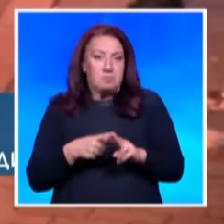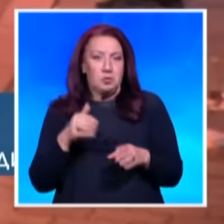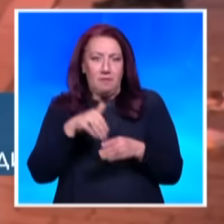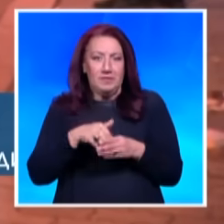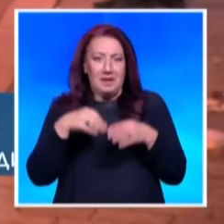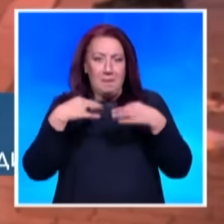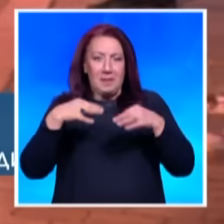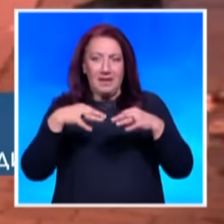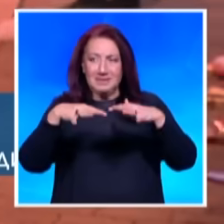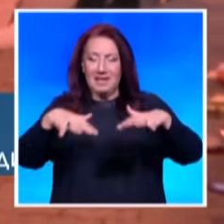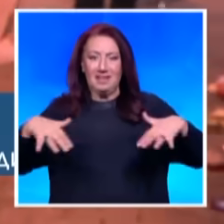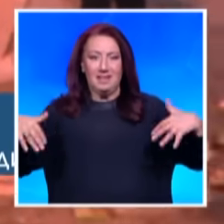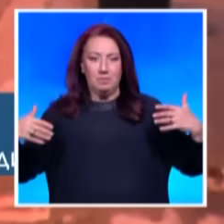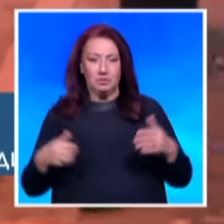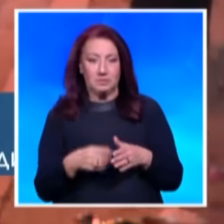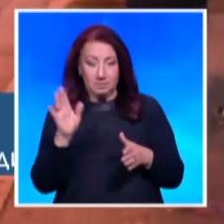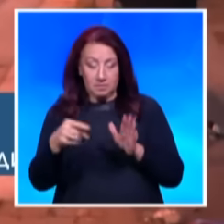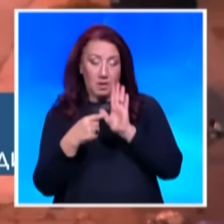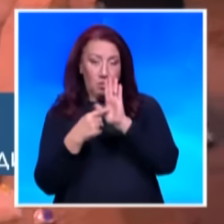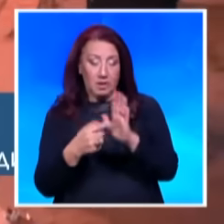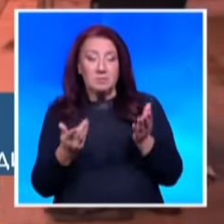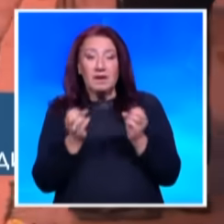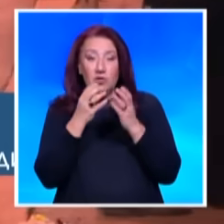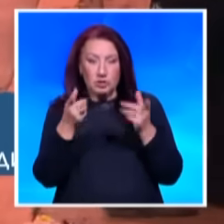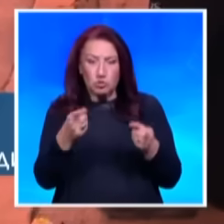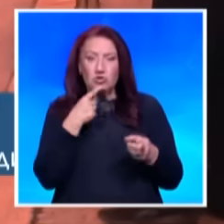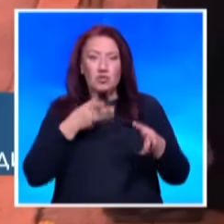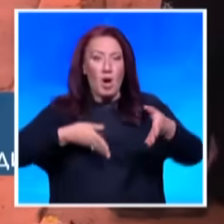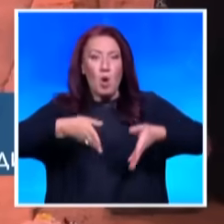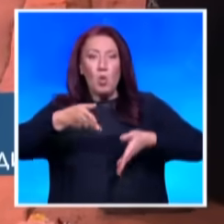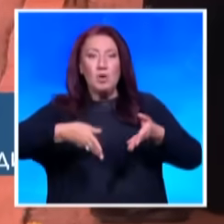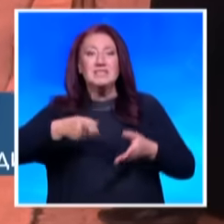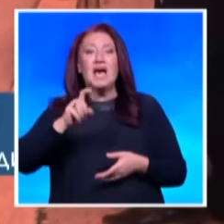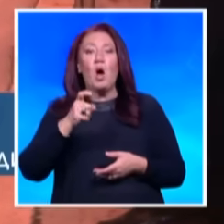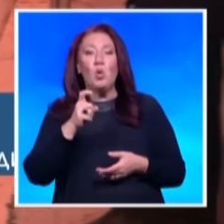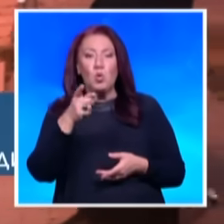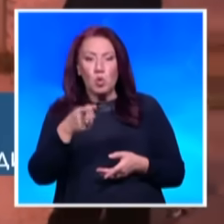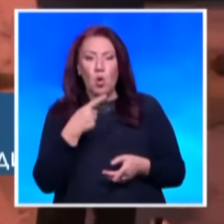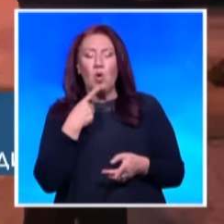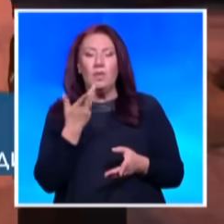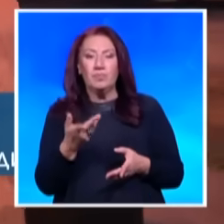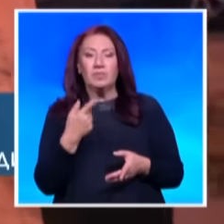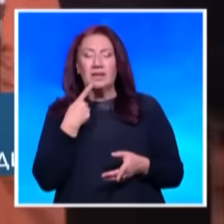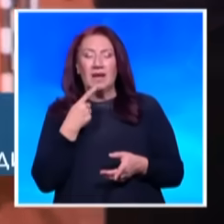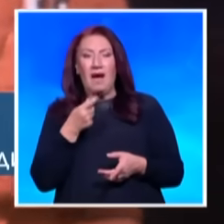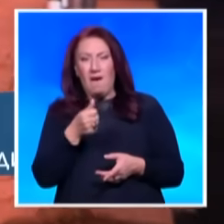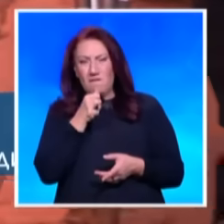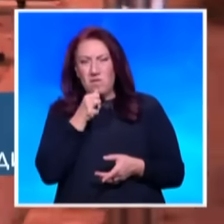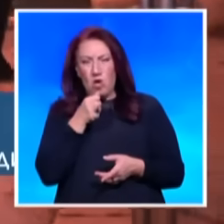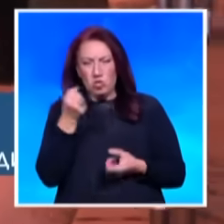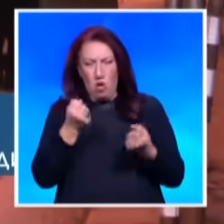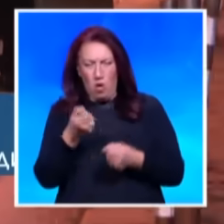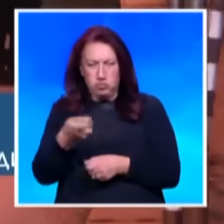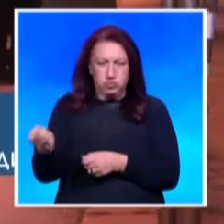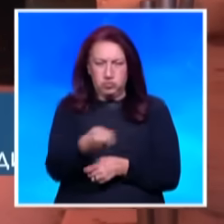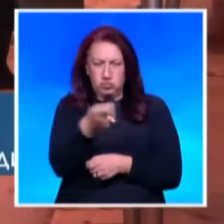И така отново ще ви покажем картина на живо и какво се случва при нас. Продължават феновете тук, които бяха изблъскани с водното оръдие, да